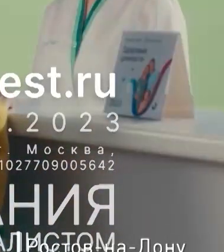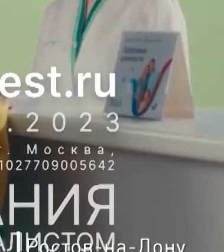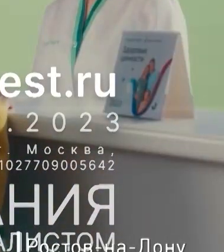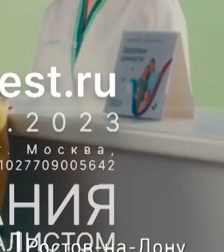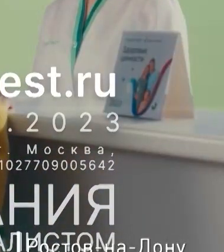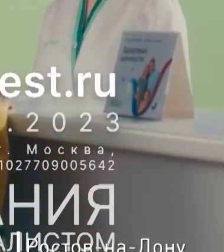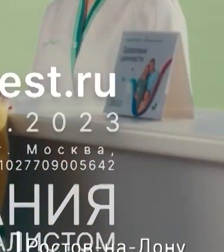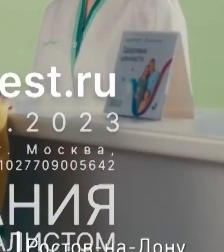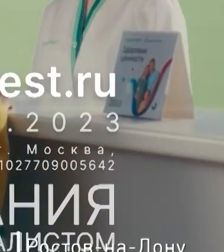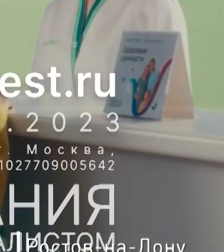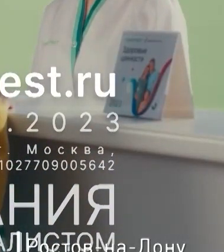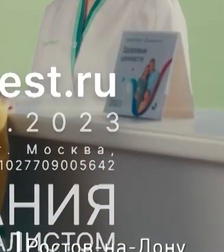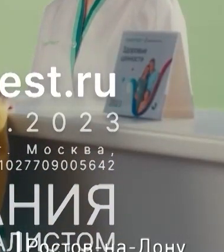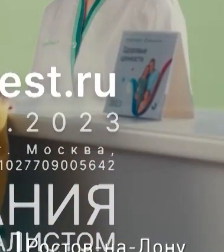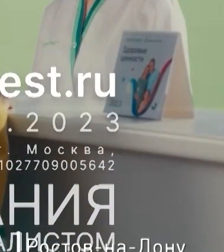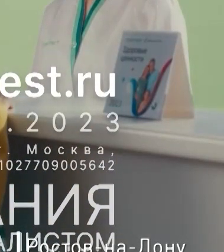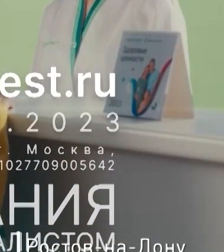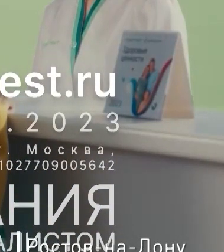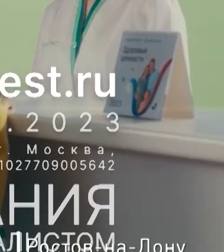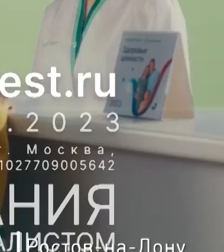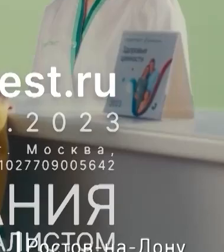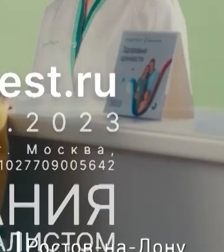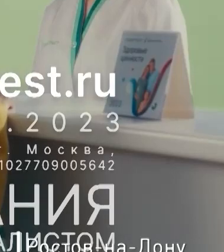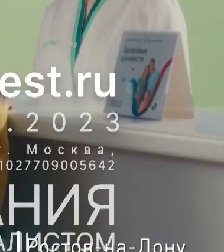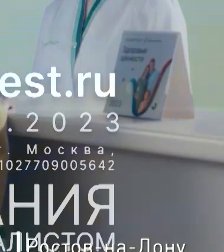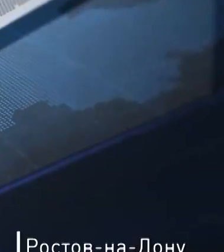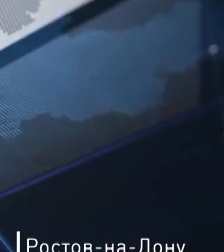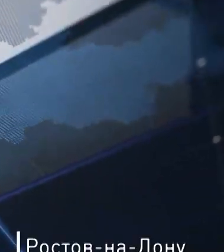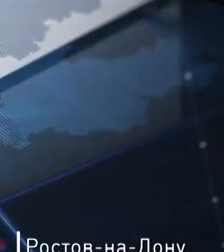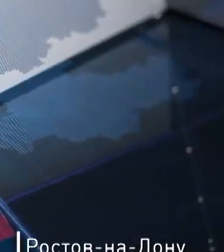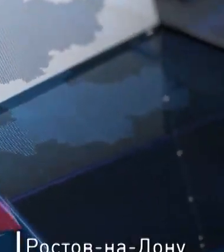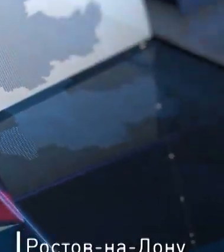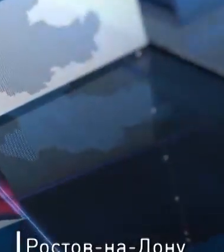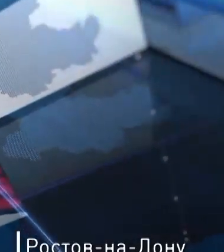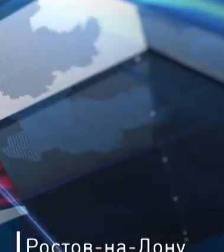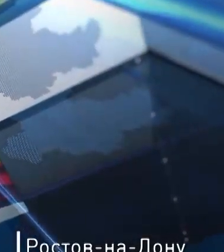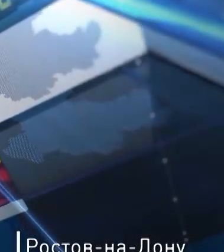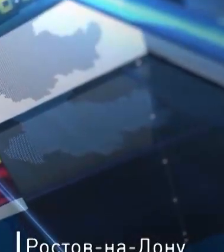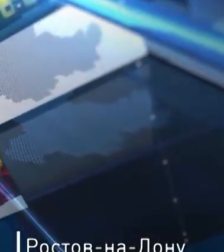Программа «Страна гемотест». 3 базовых анализа по 290 рублей. Бесплатная консультация врача.